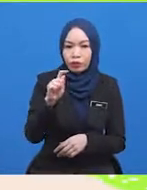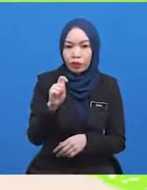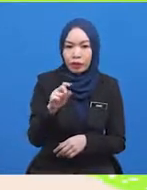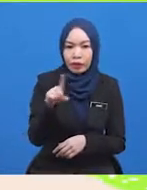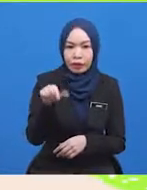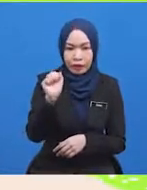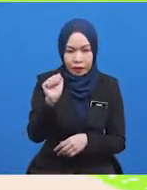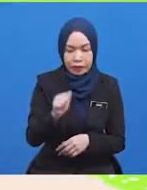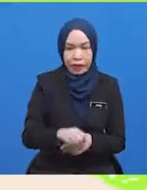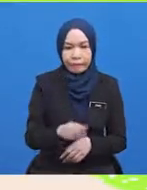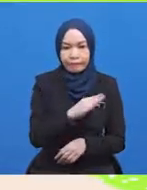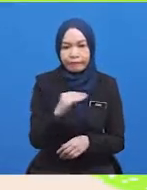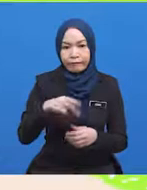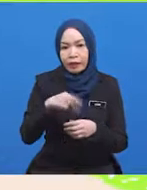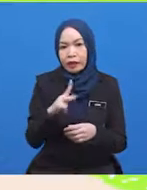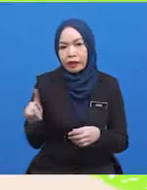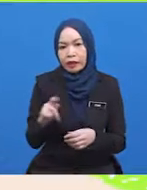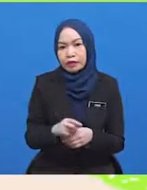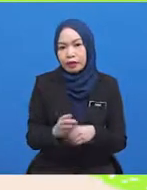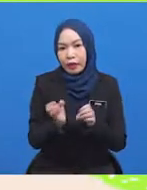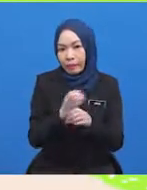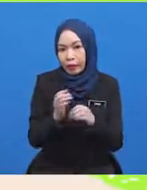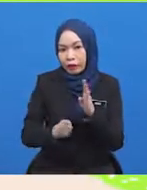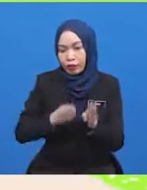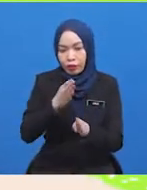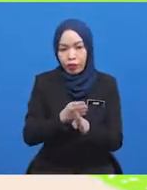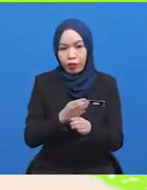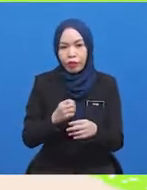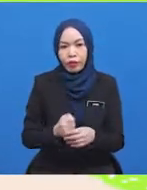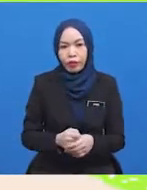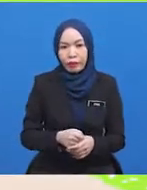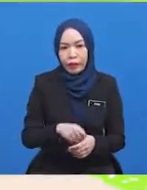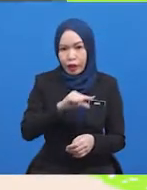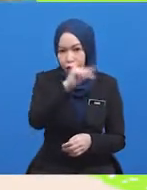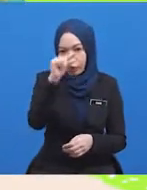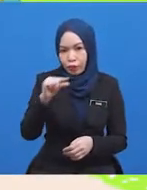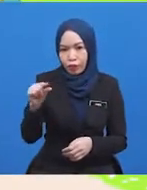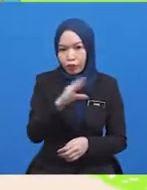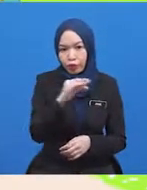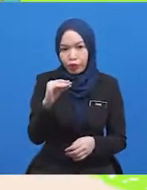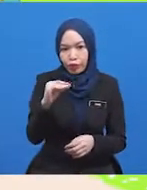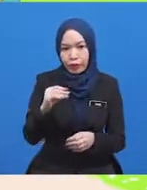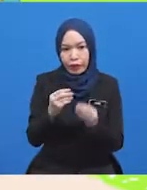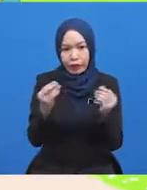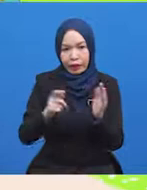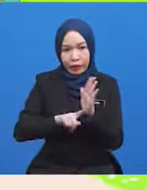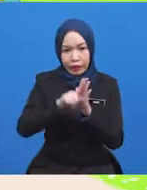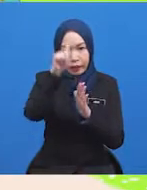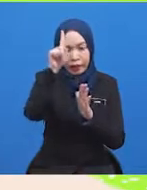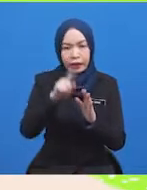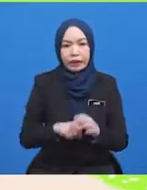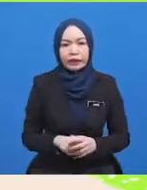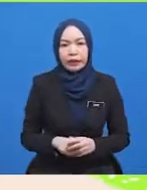bentuk muka bumi, kubah kelupasan, banjaran gunung dan kawasan tanah tinggi.